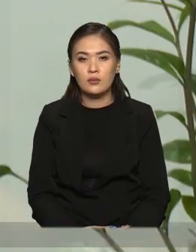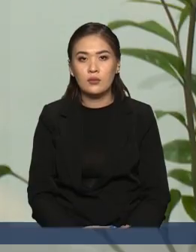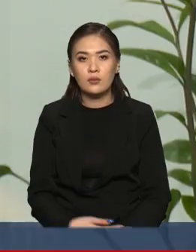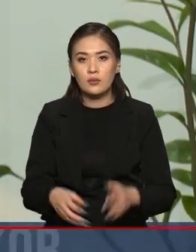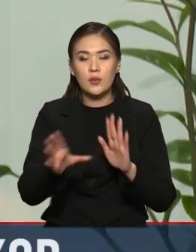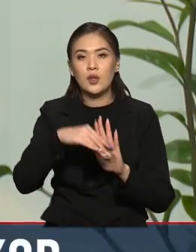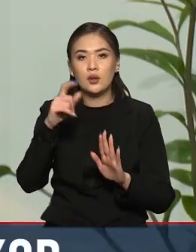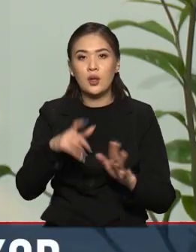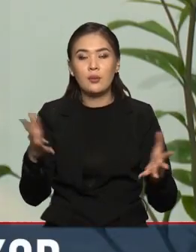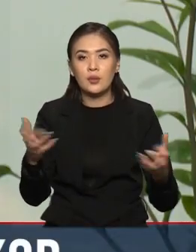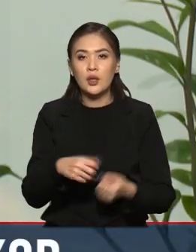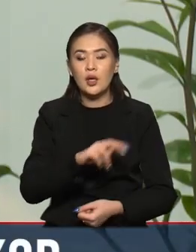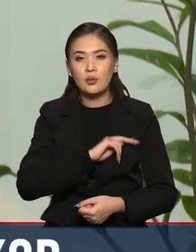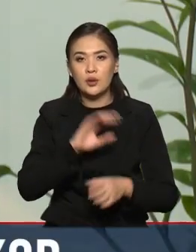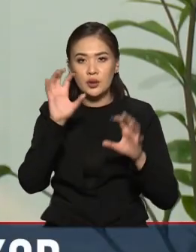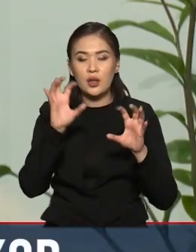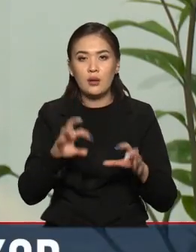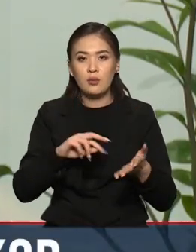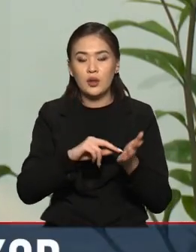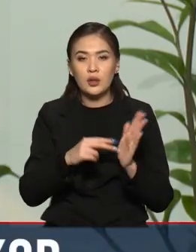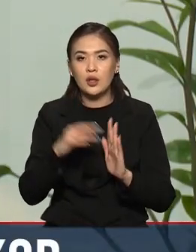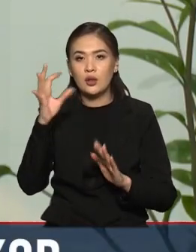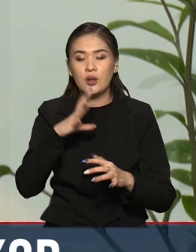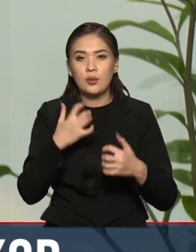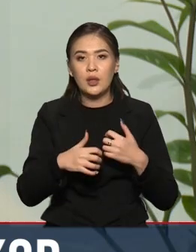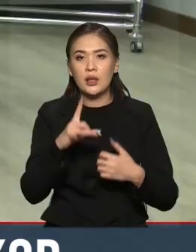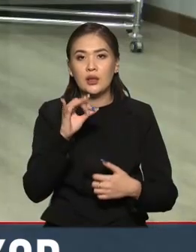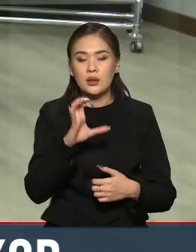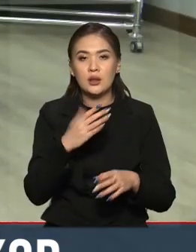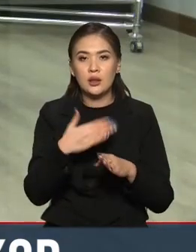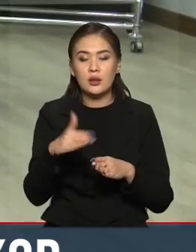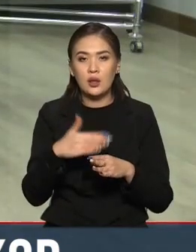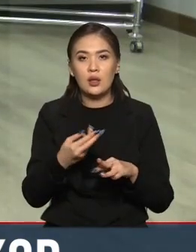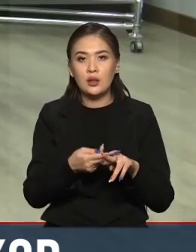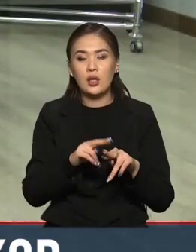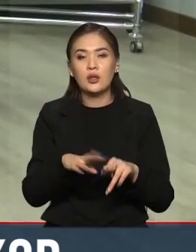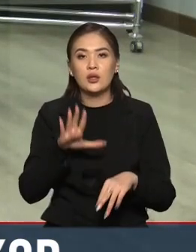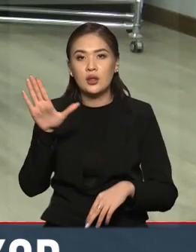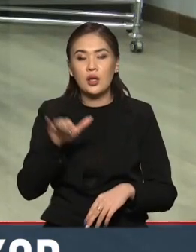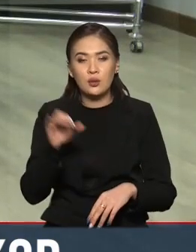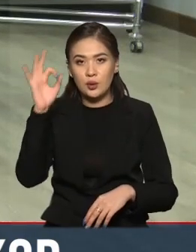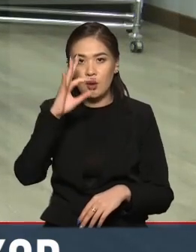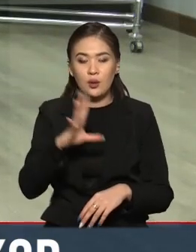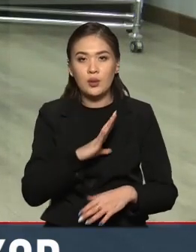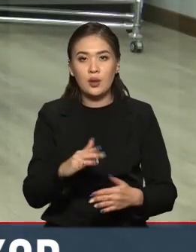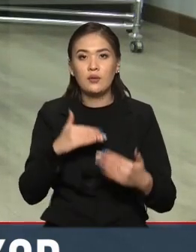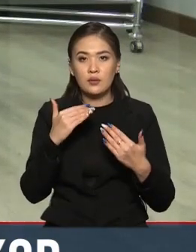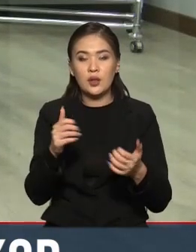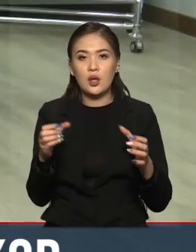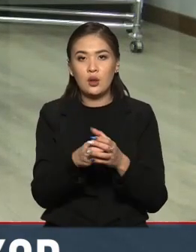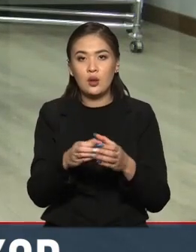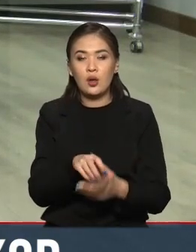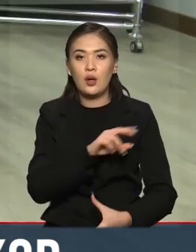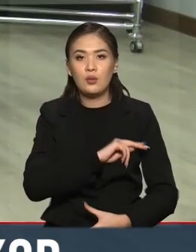Депутаты приняли в работу законопроект по вопросам минимизации рисков при кредитовании и защиты прав заемщиков. Вы глава рабочей группы.